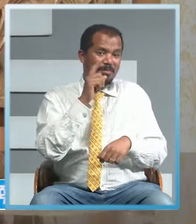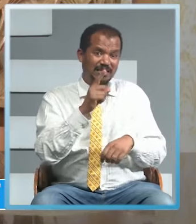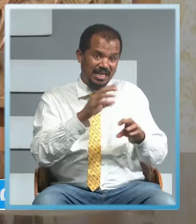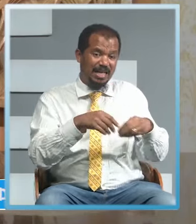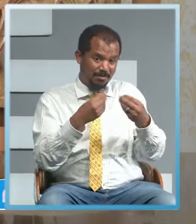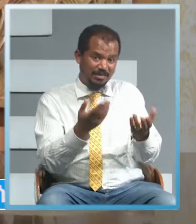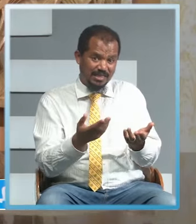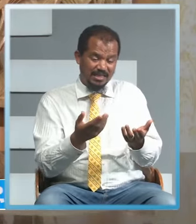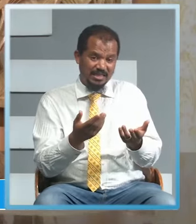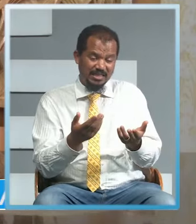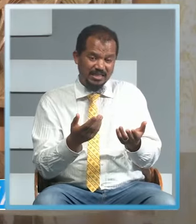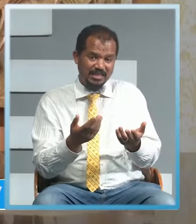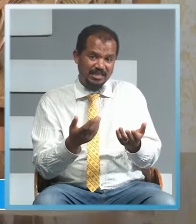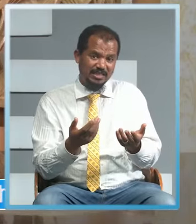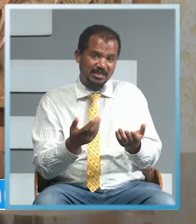ማስጠንቀቂያን በመስጠት